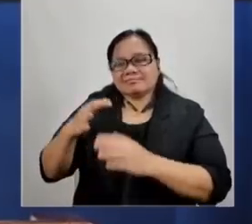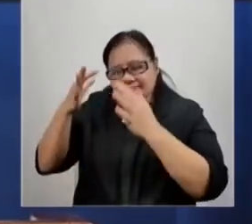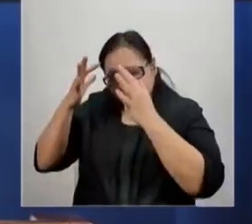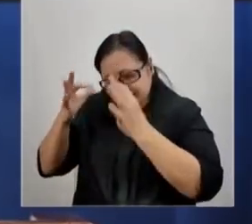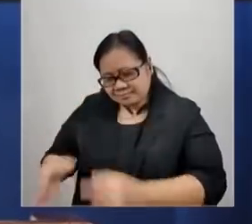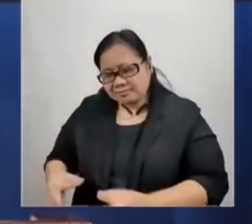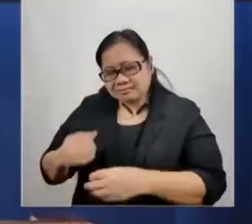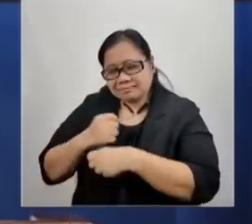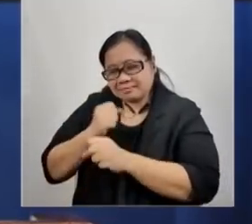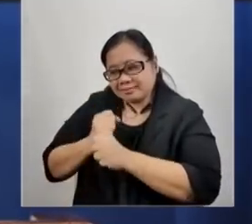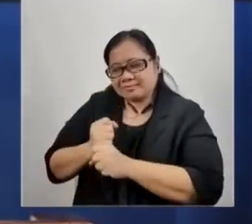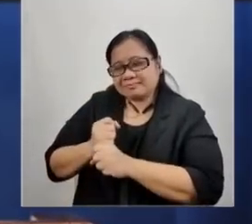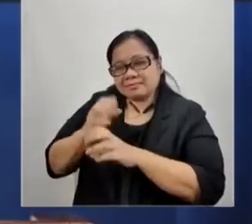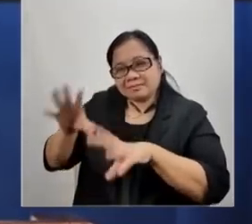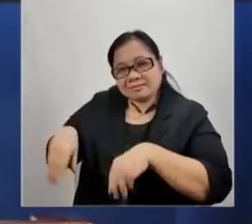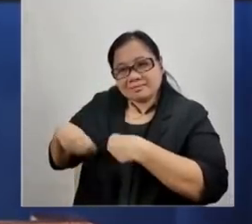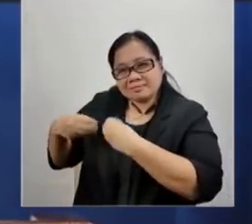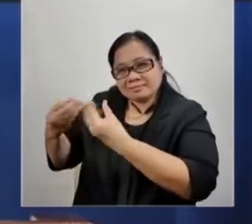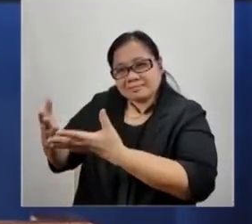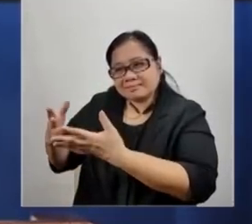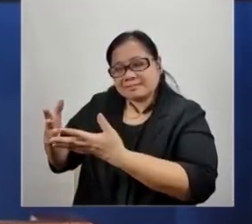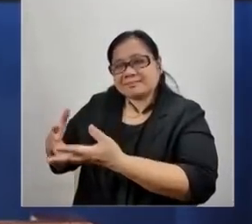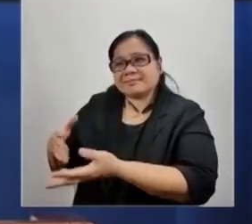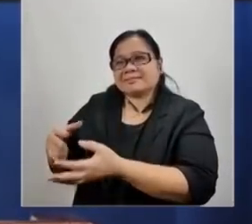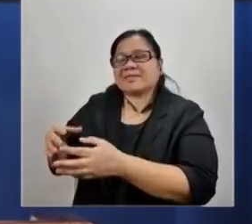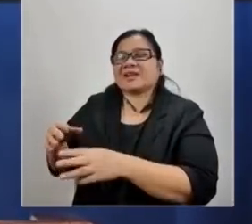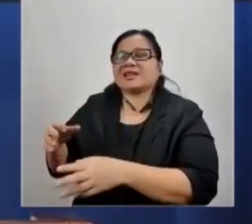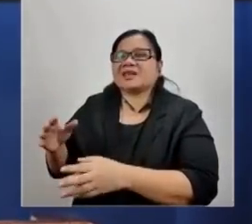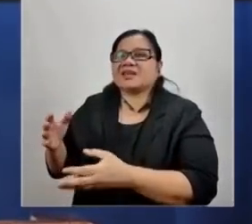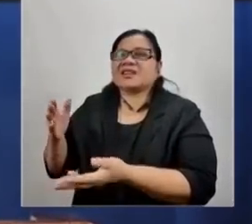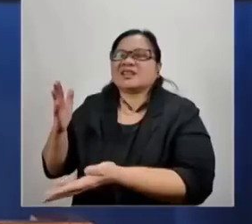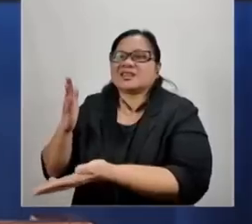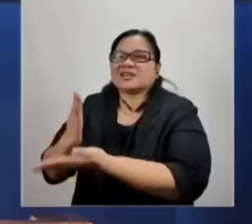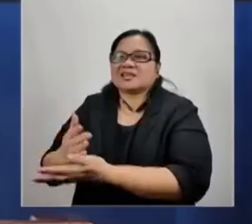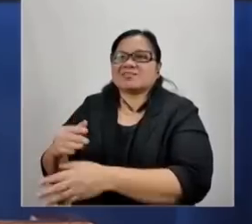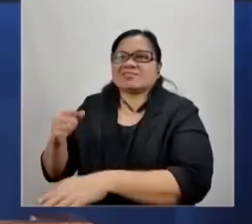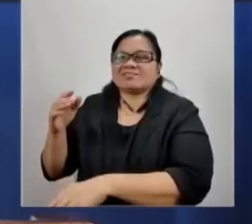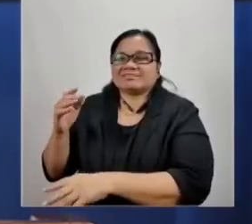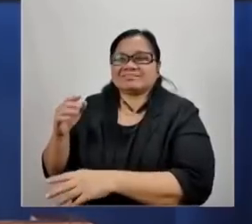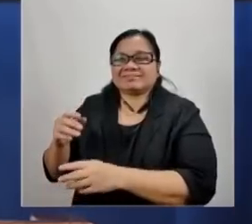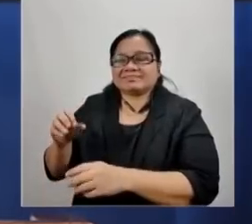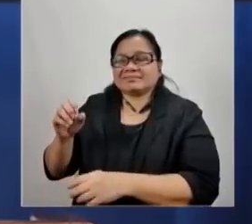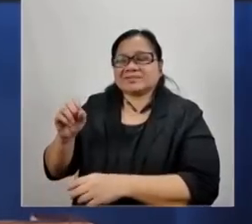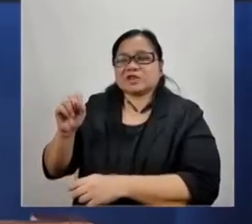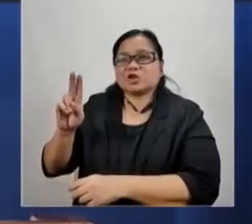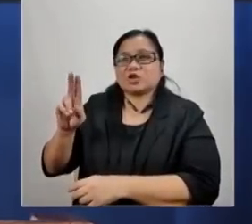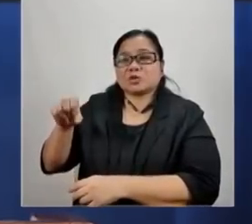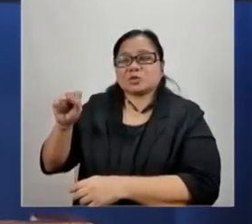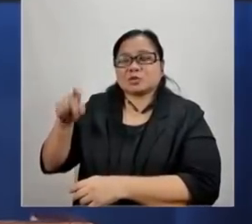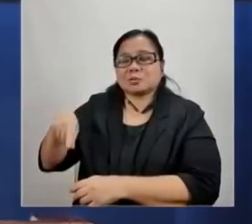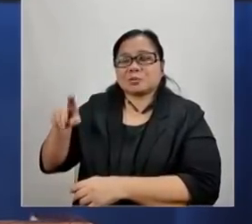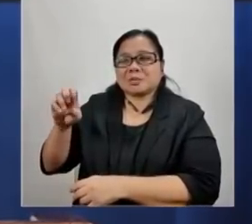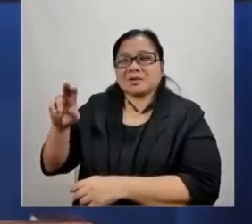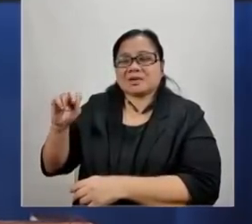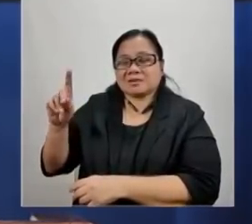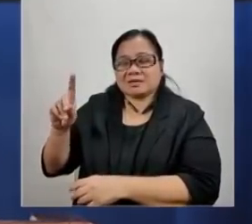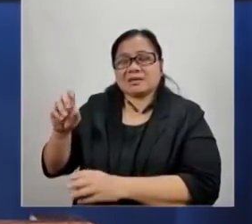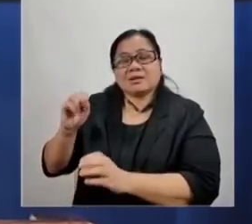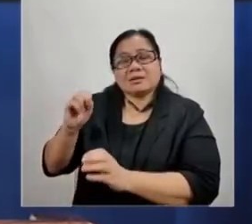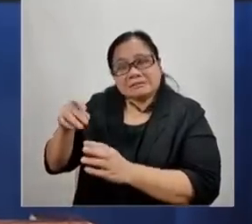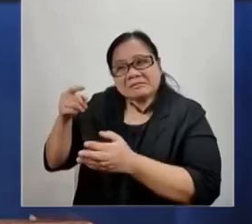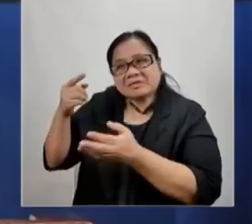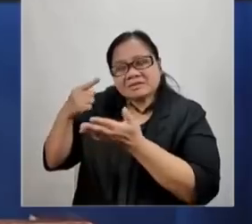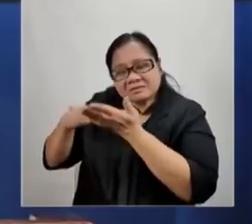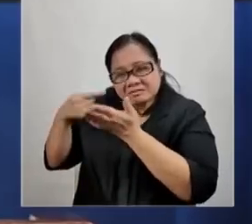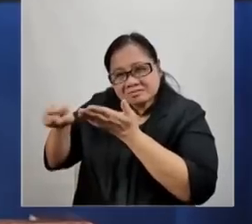sila ng preventive suspension order habang tumutuloy ang investigasyon. Pero kung mabilis lang ang investigasyon, makakakita tayo ng